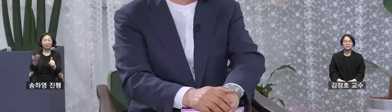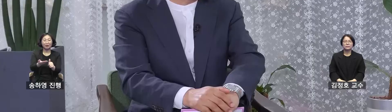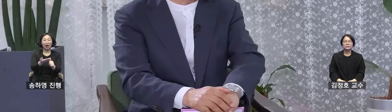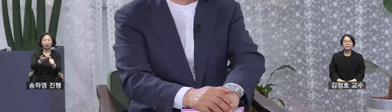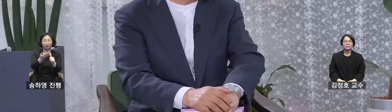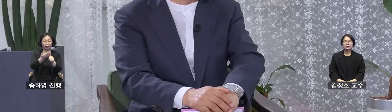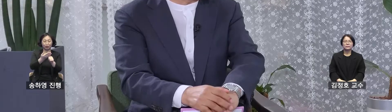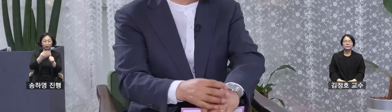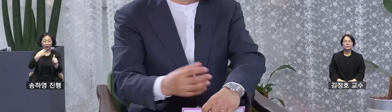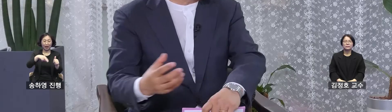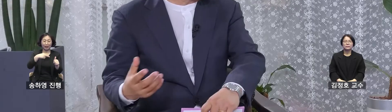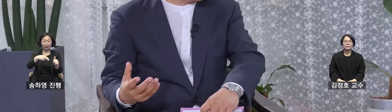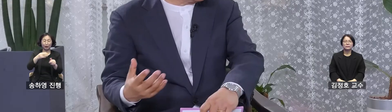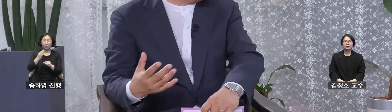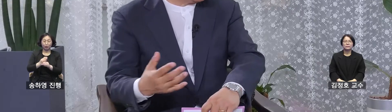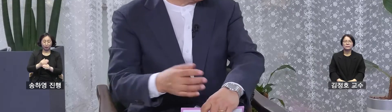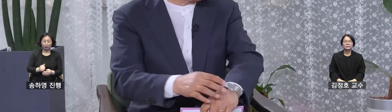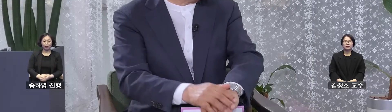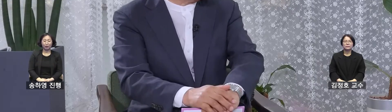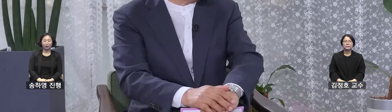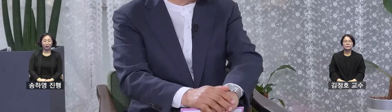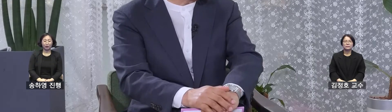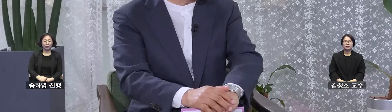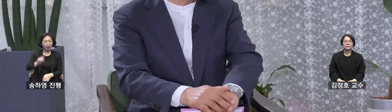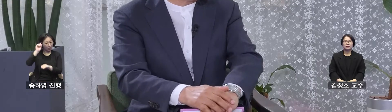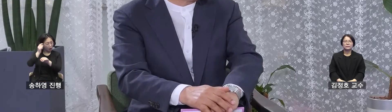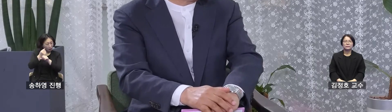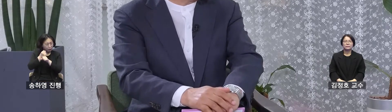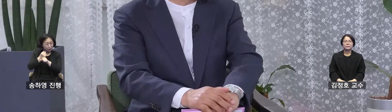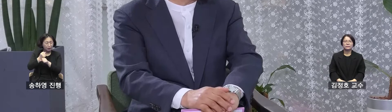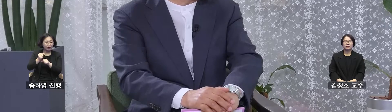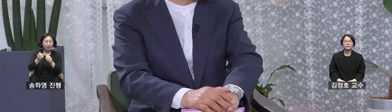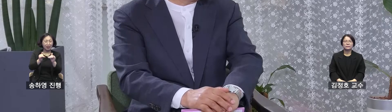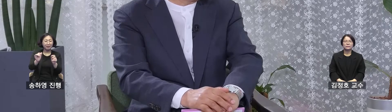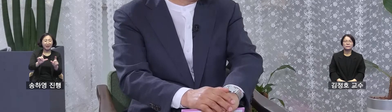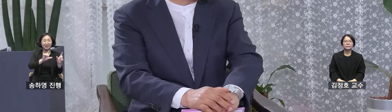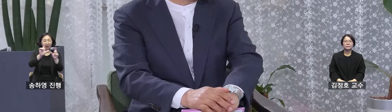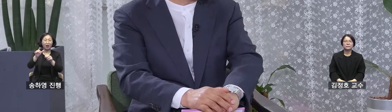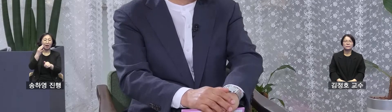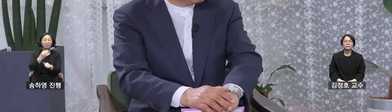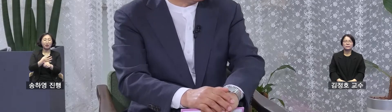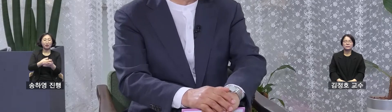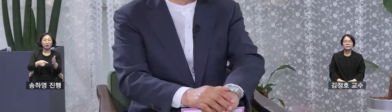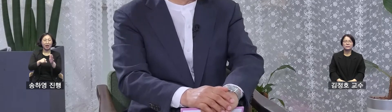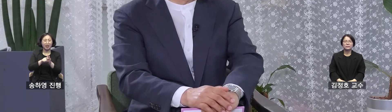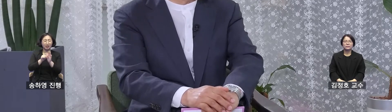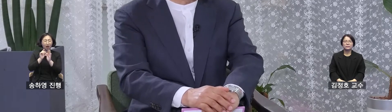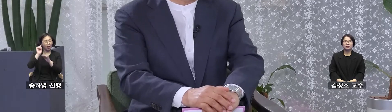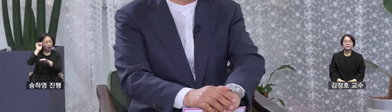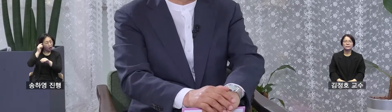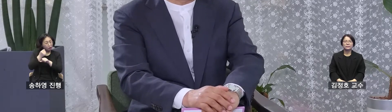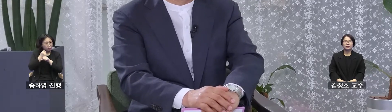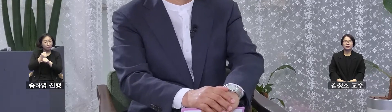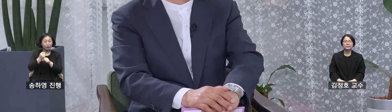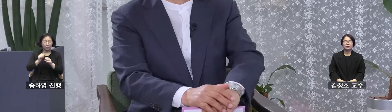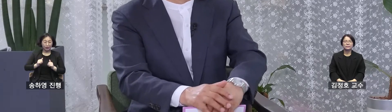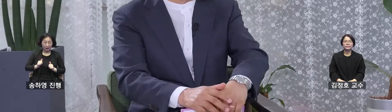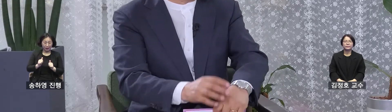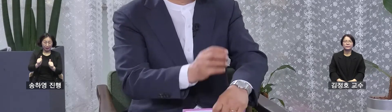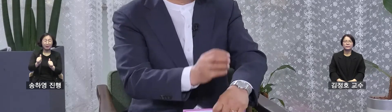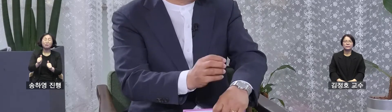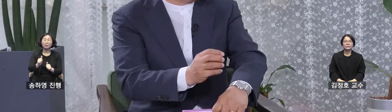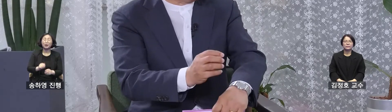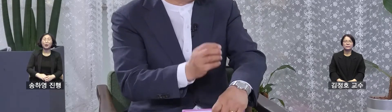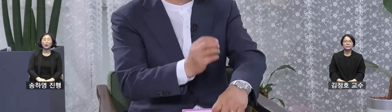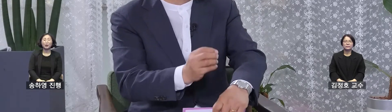연구, 우리 또 우리 실생활로 굉장히 편리하게 네. 하는 많은 연구를 하셨는데 네. 지금도 하시고 계시고 네.